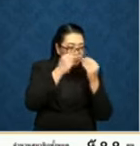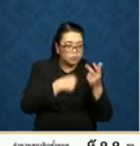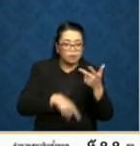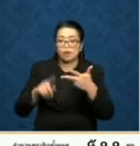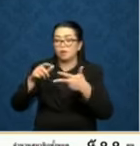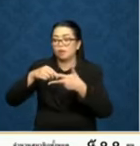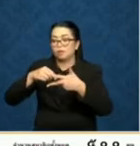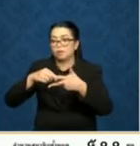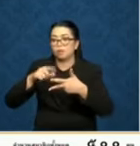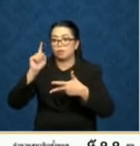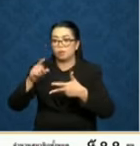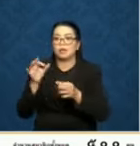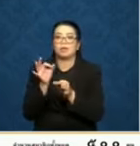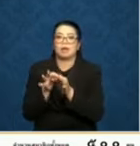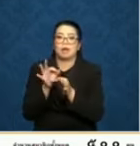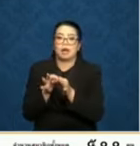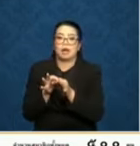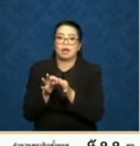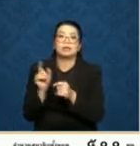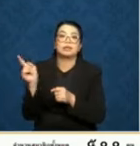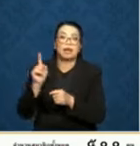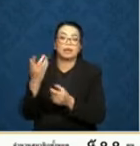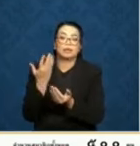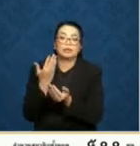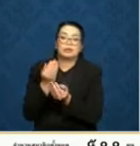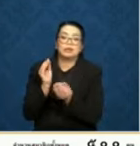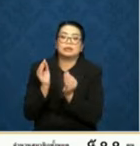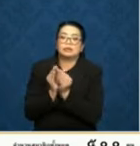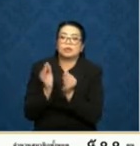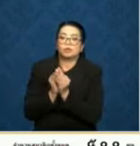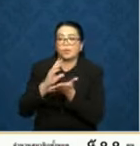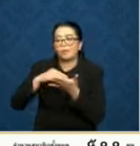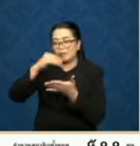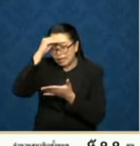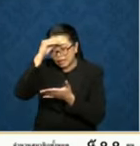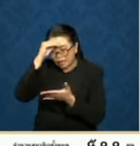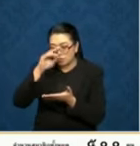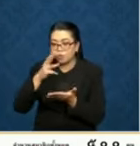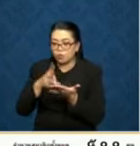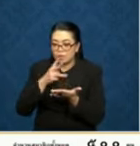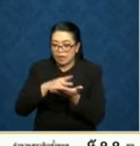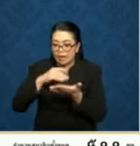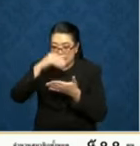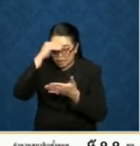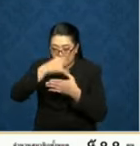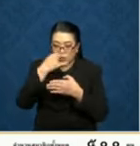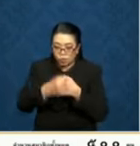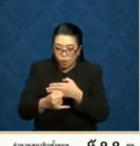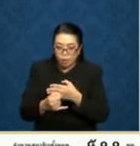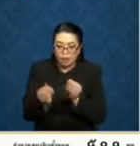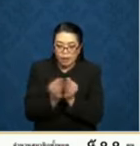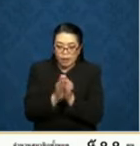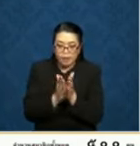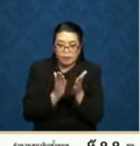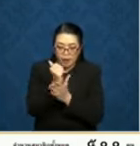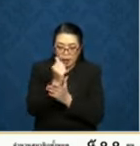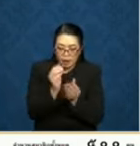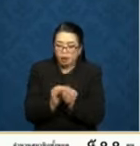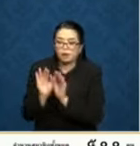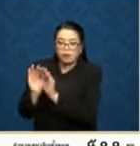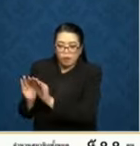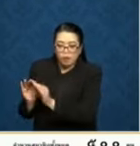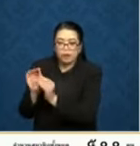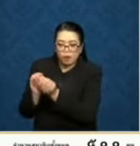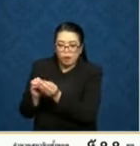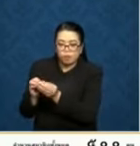Credit Bank Systemหรือการสะสมหนวยกิจที่มัจะต้เชื่อมโยง ไมใชเฉพาะกทงศึษาที่การครับ